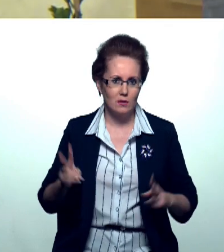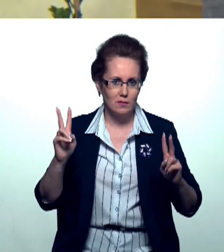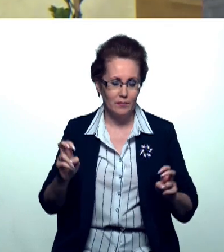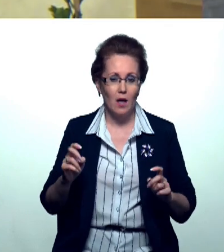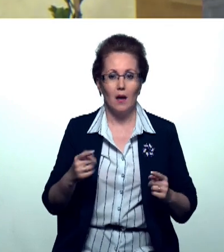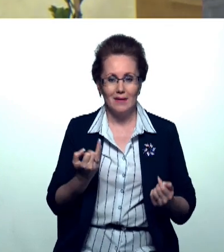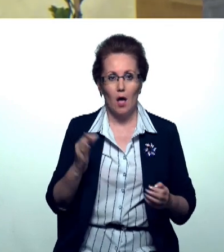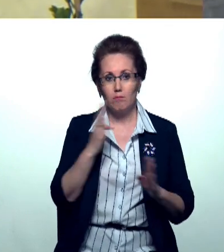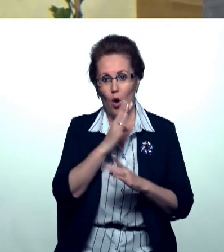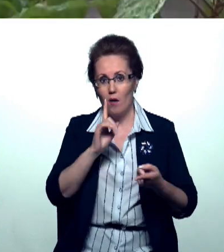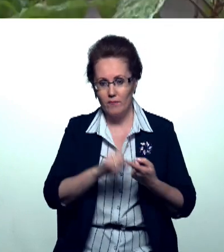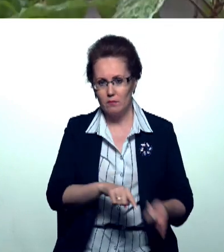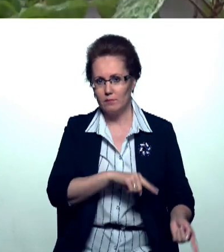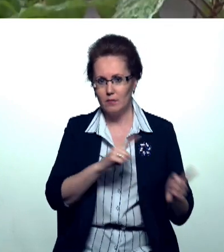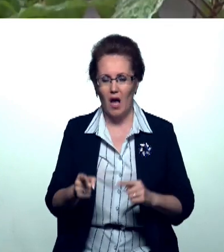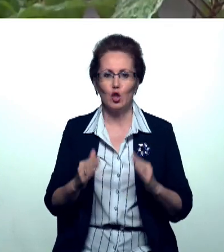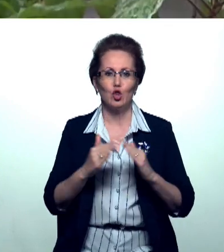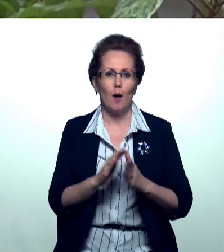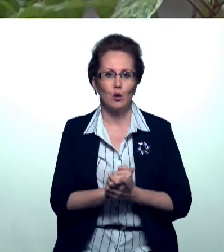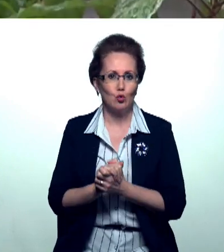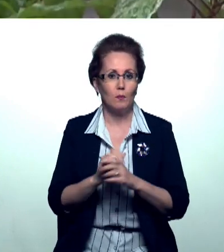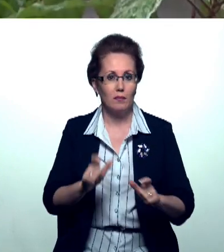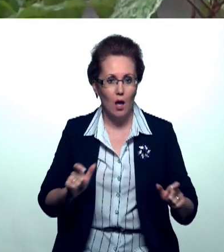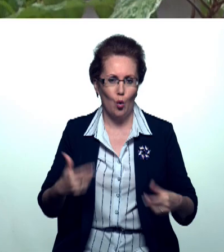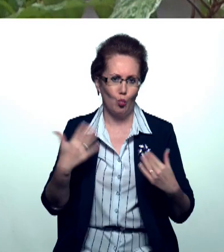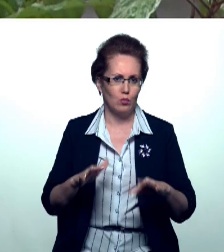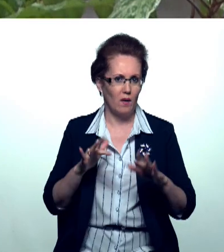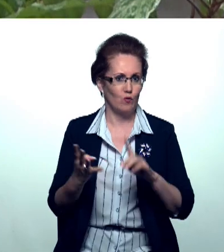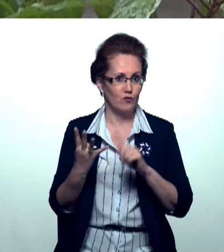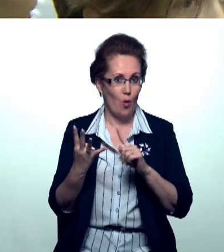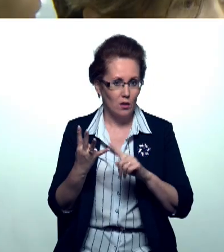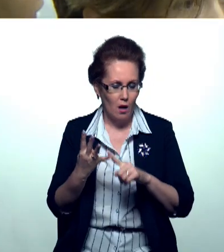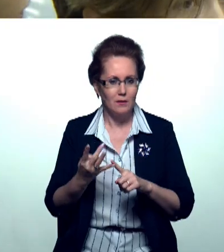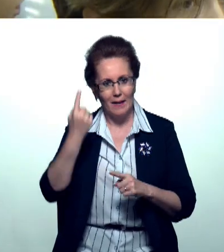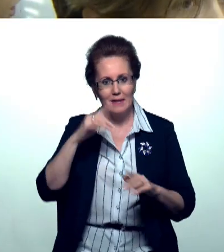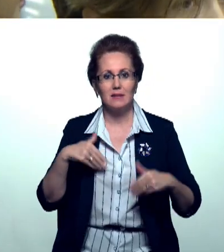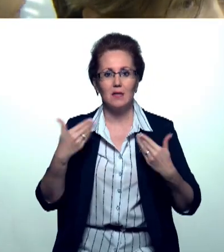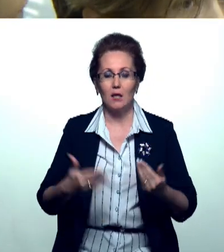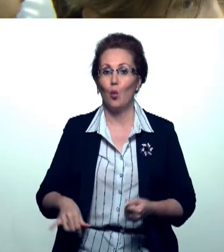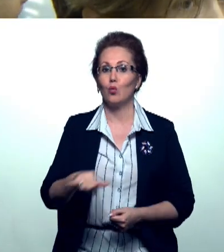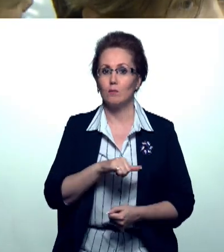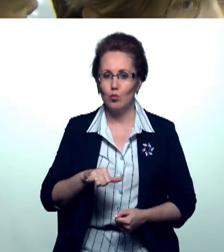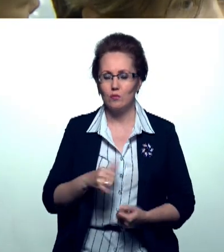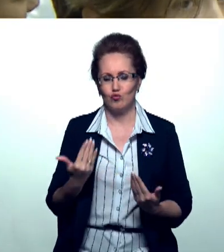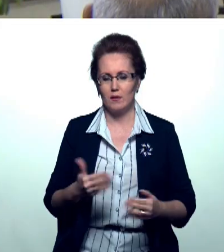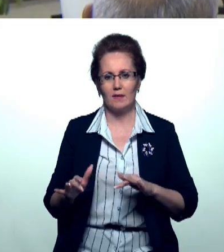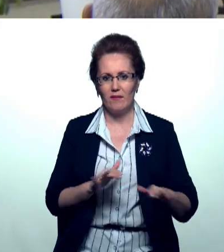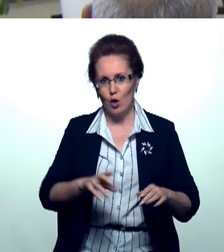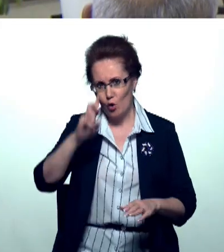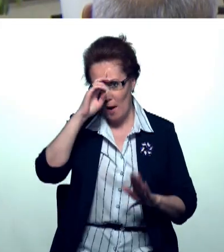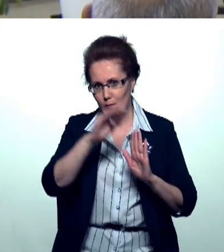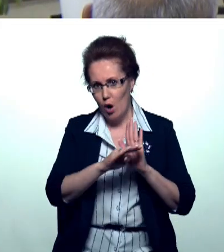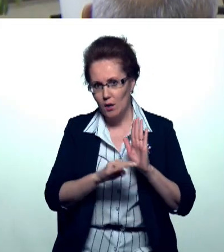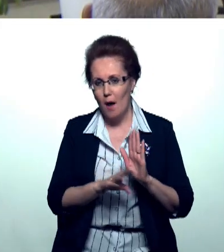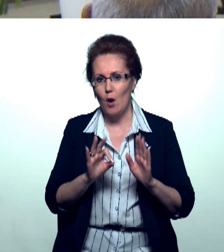акция проводится по всей России уже в четвертый раз, а ее инициатором стала как раз Удмуртия. И сегодня в республике действует государственная программа